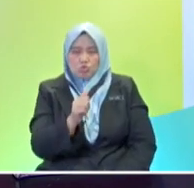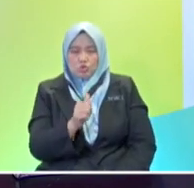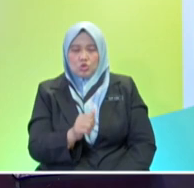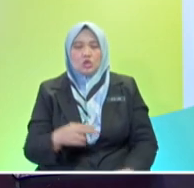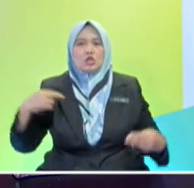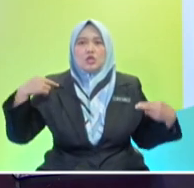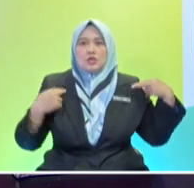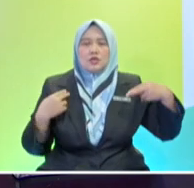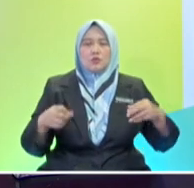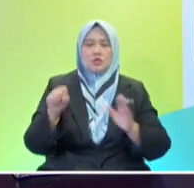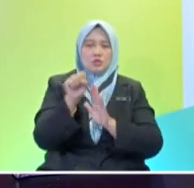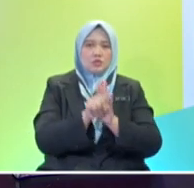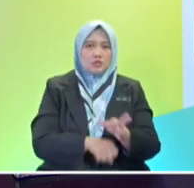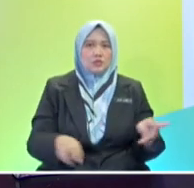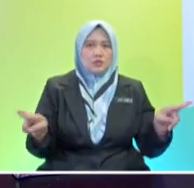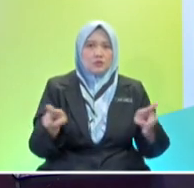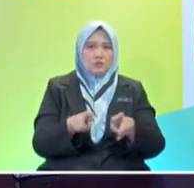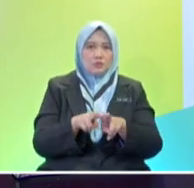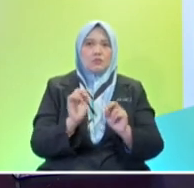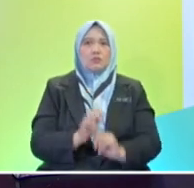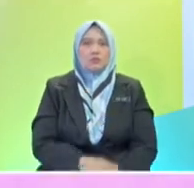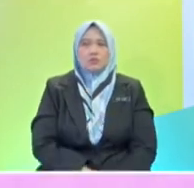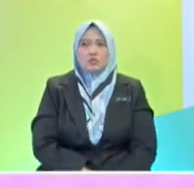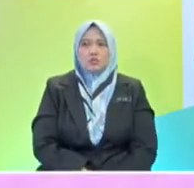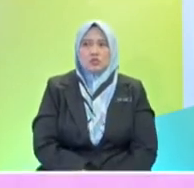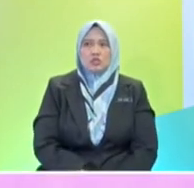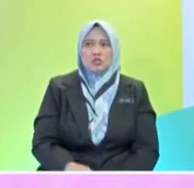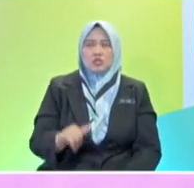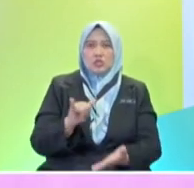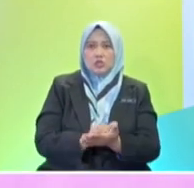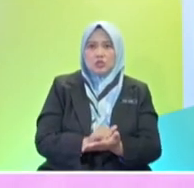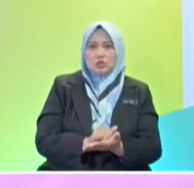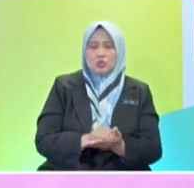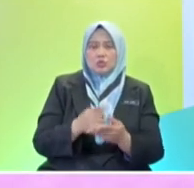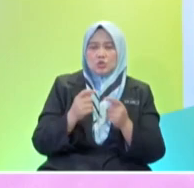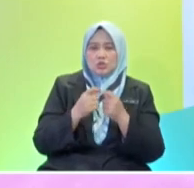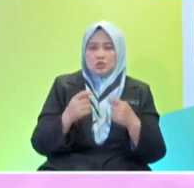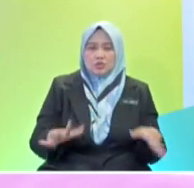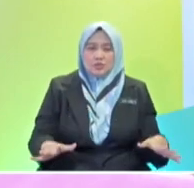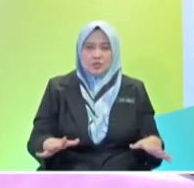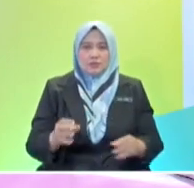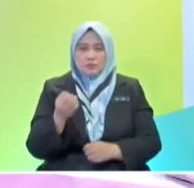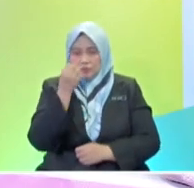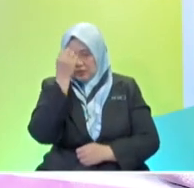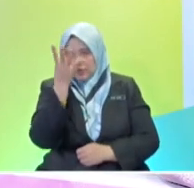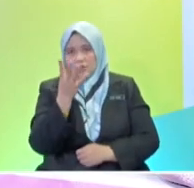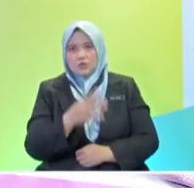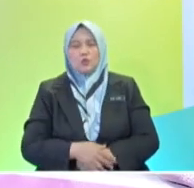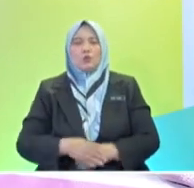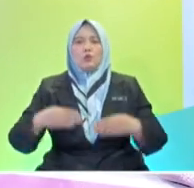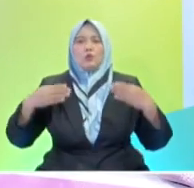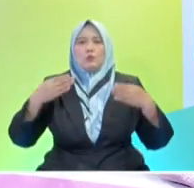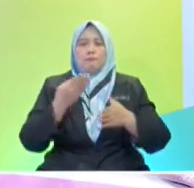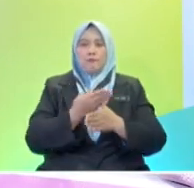serupa. Baiklah cikgu. Itu cikgu dah terangkan tentang bahagian tubuh haiwan, walaupun haiwan itu